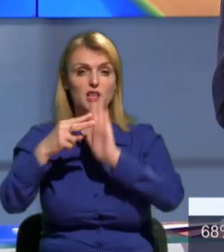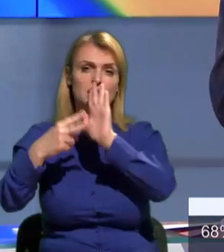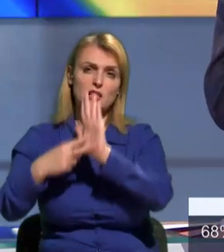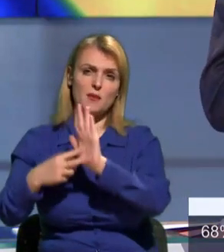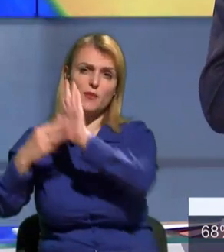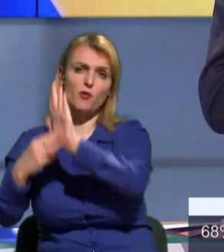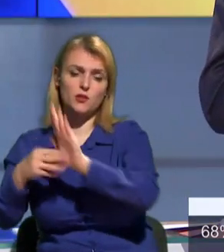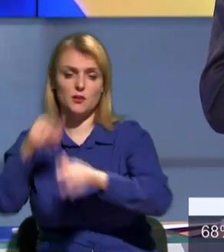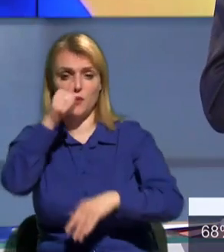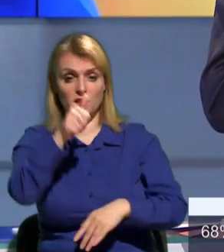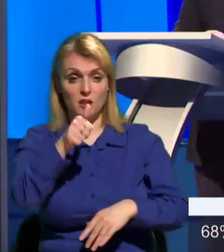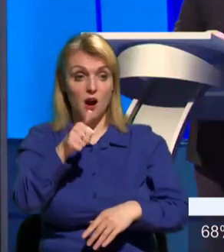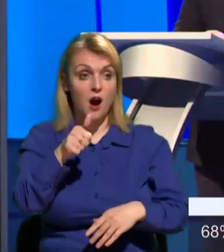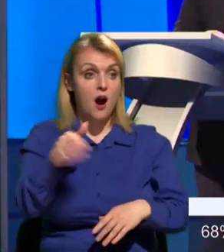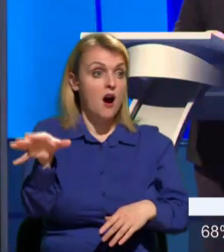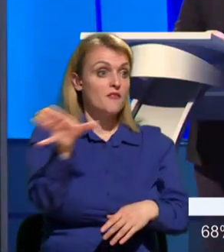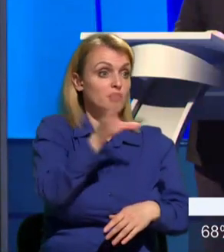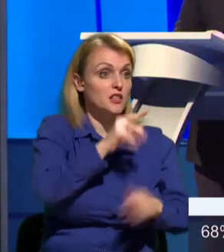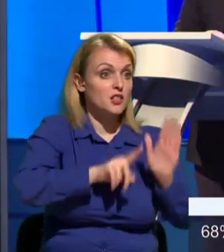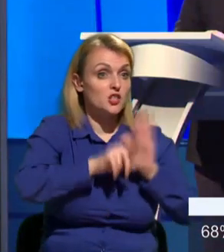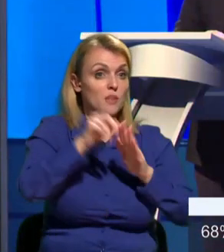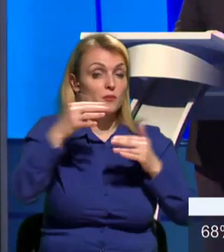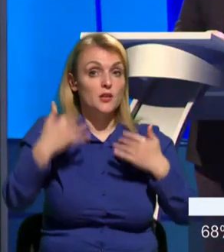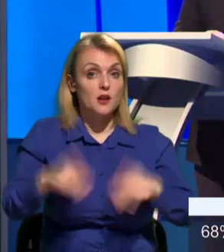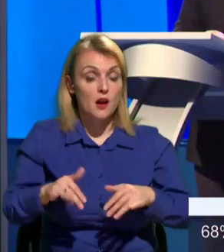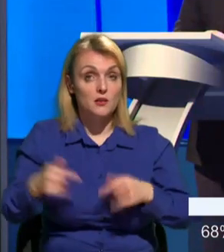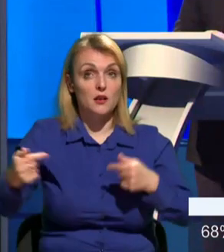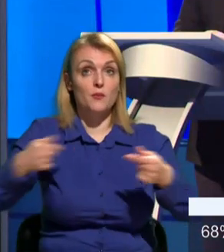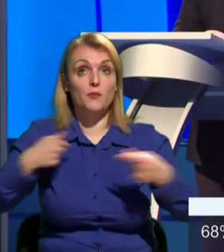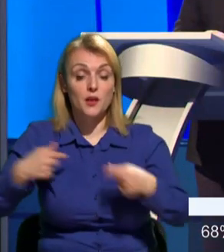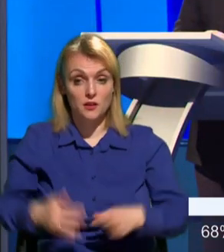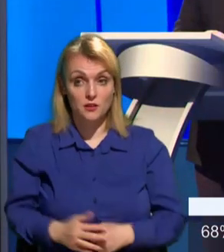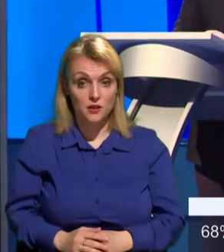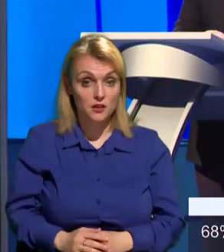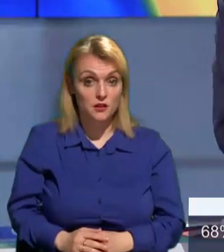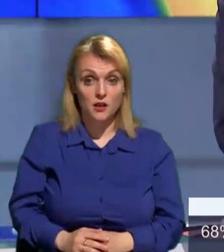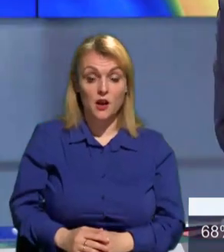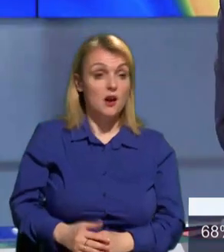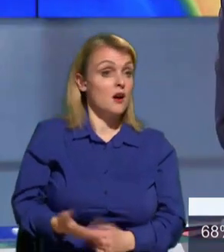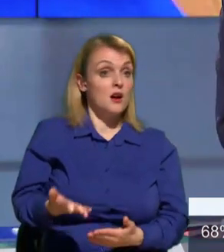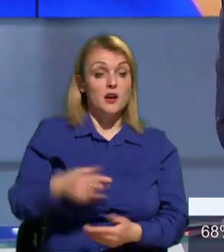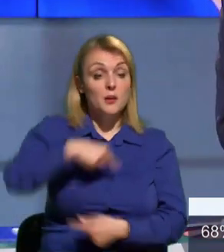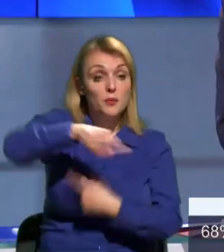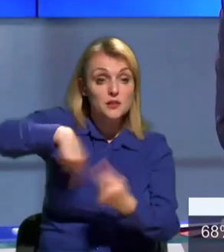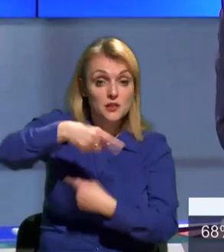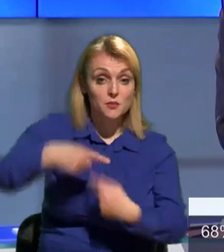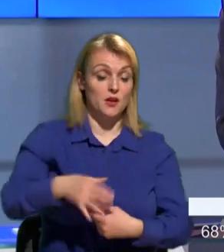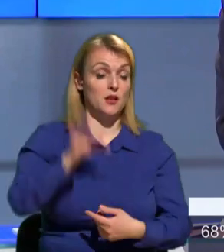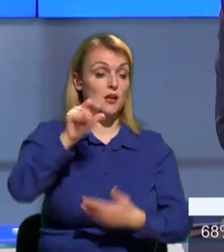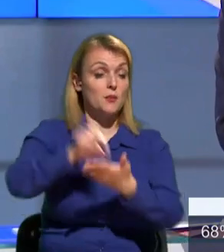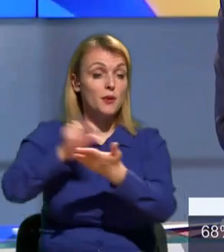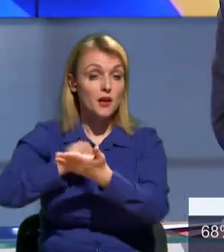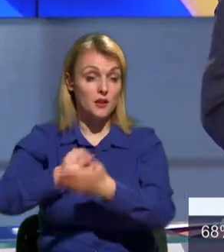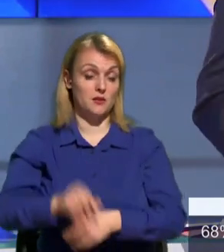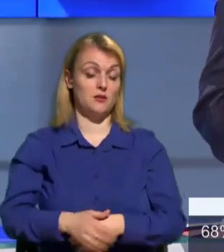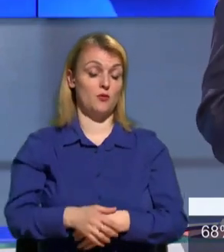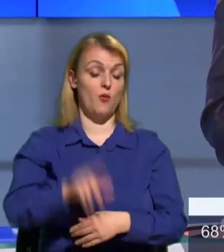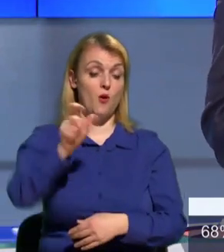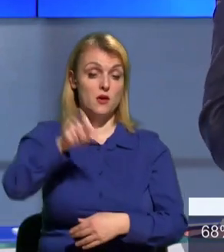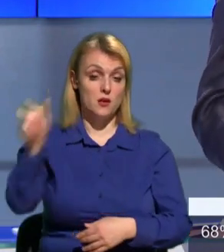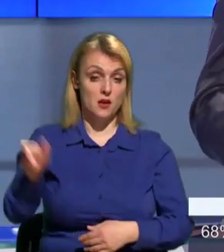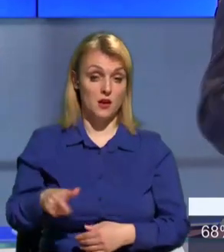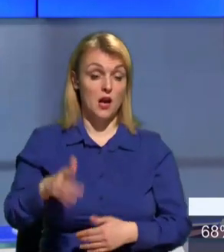Atunci avem de pierdut toți. Și agenții economici, și pensionarii care așteaptă 1.000 de lei că noi să le oferim în luna ianuarie. Deci,